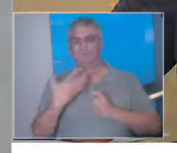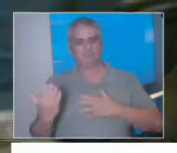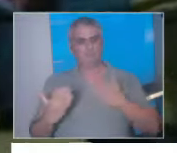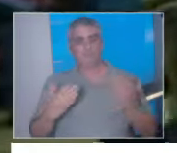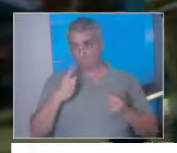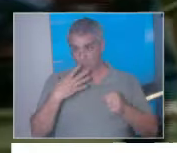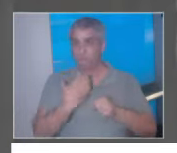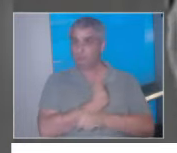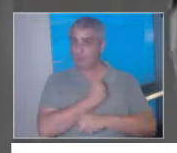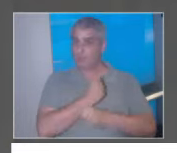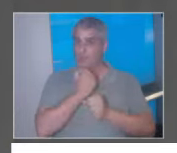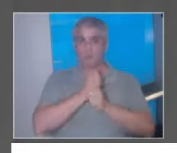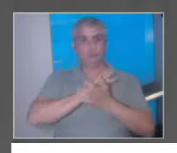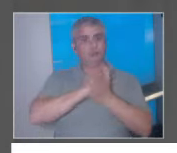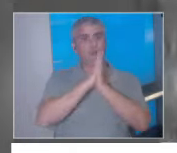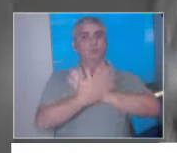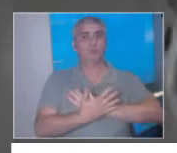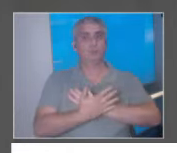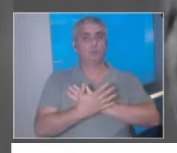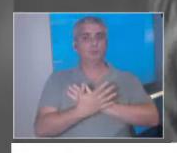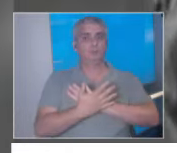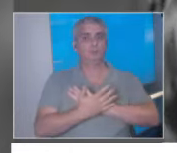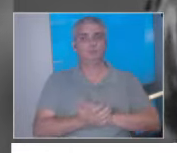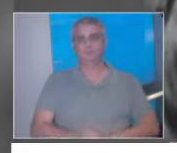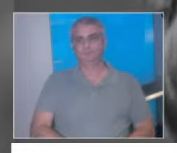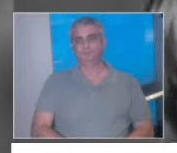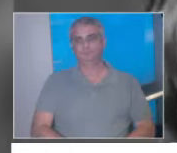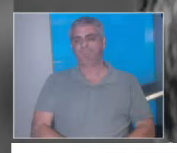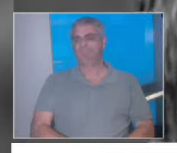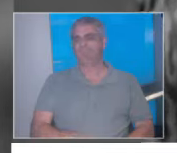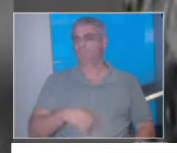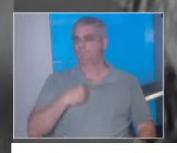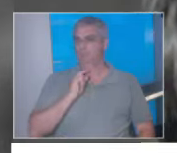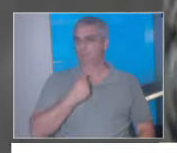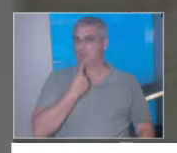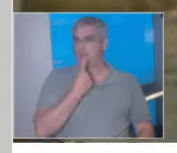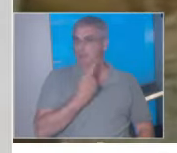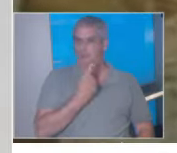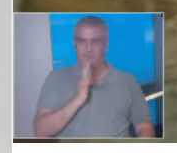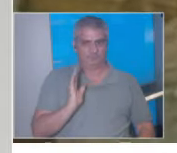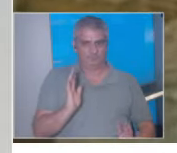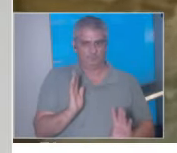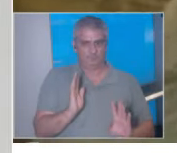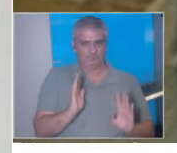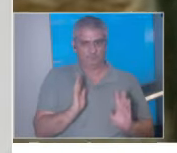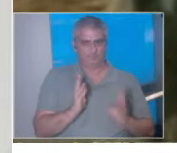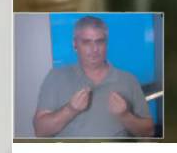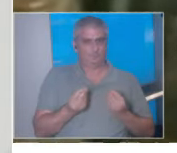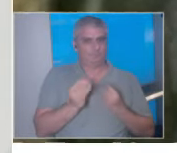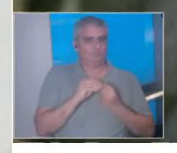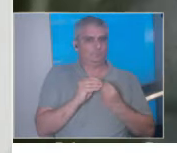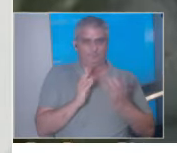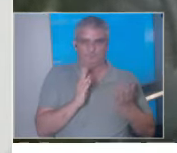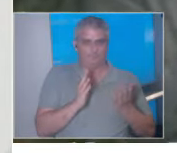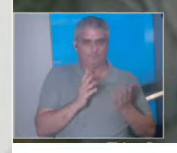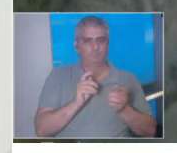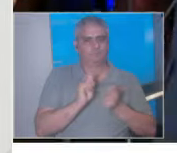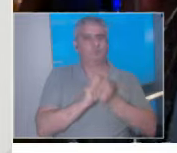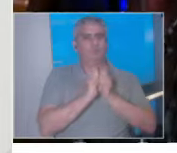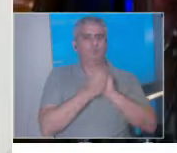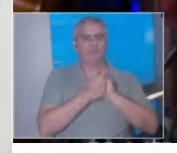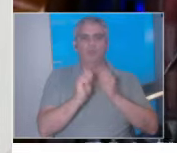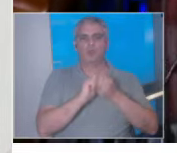שהוא הצליח לחולל שינוי? אני חייבת לומר שמעבר באמת